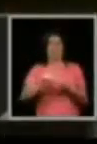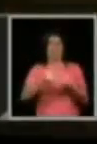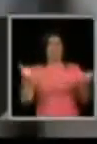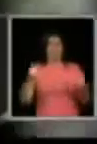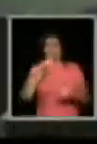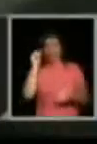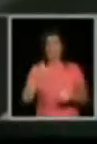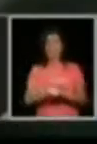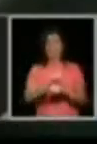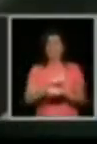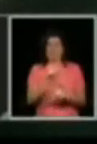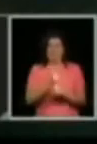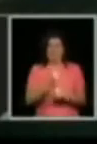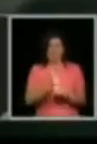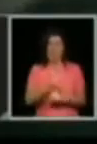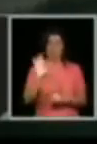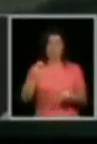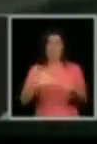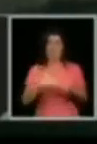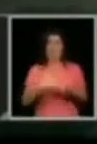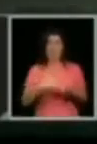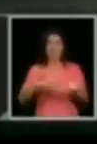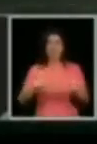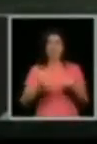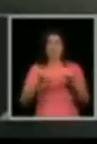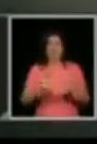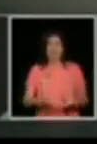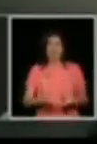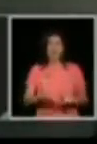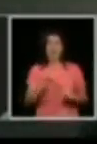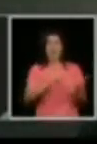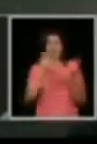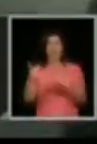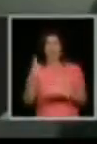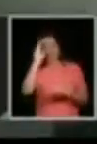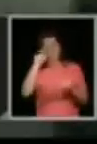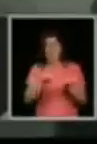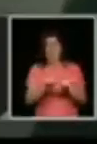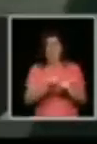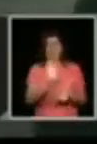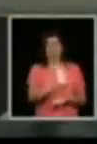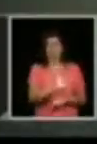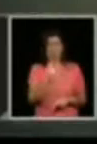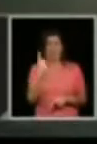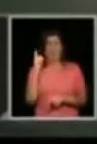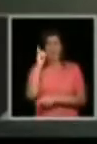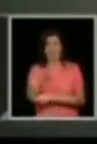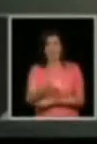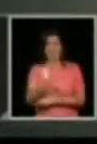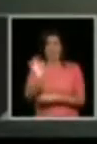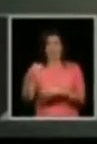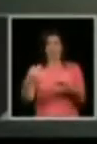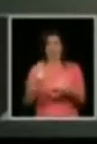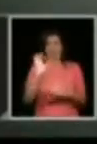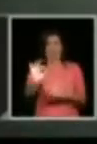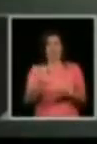ששולחים מטופלים להוסטלים הפרטיים שבבעלות המשפחה. אז זה בעצם מעלה תמונה מאוד